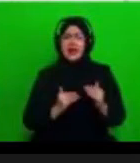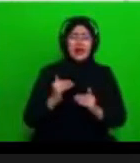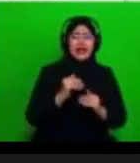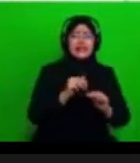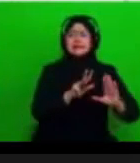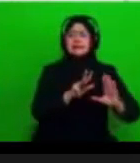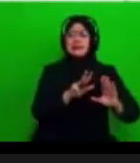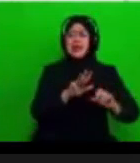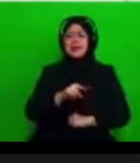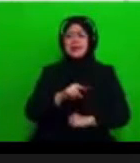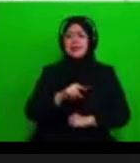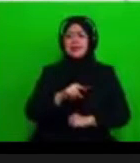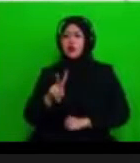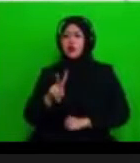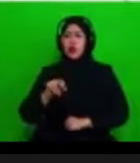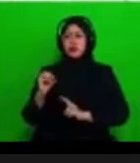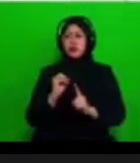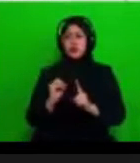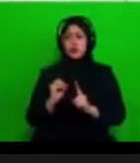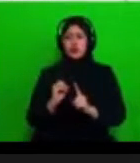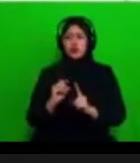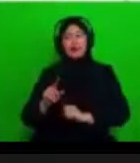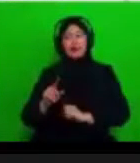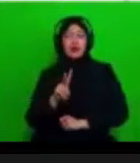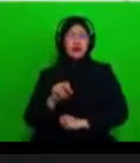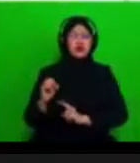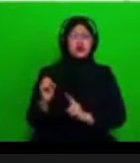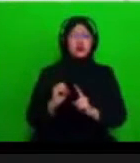dari 95 ke 2010, tetapi dari